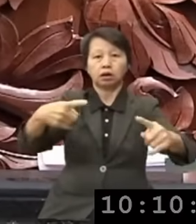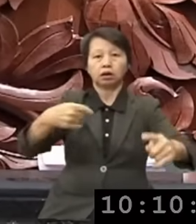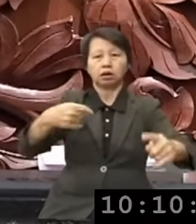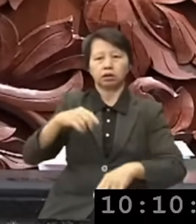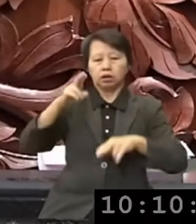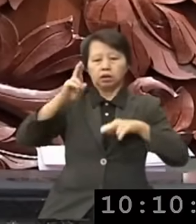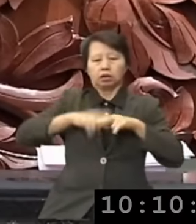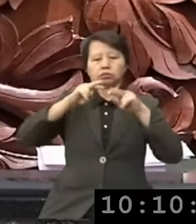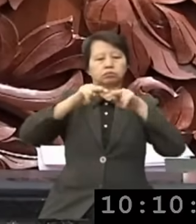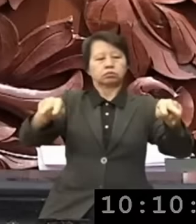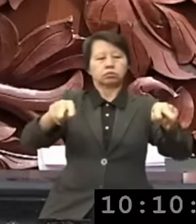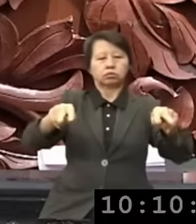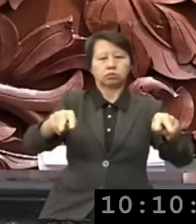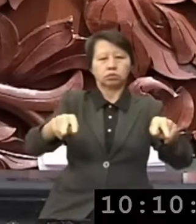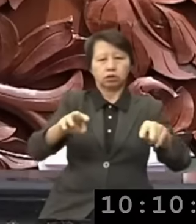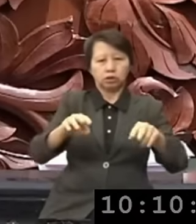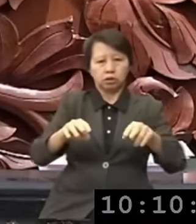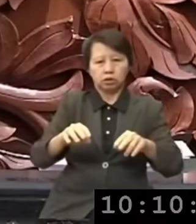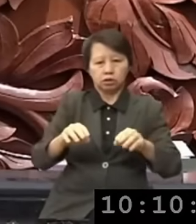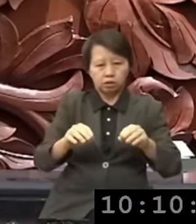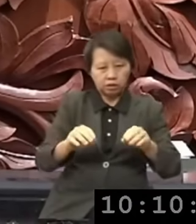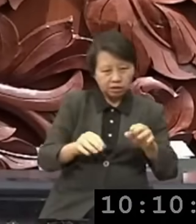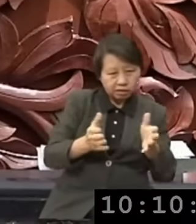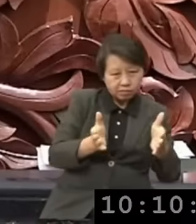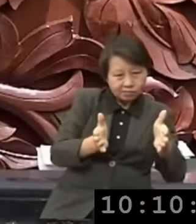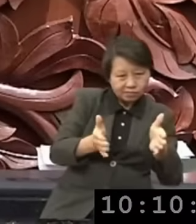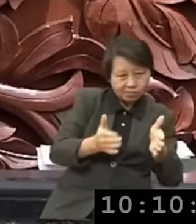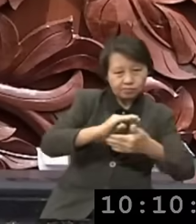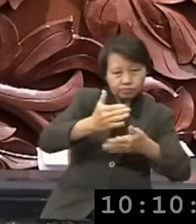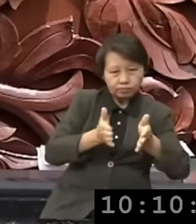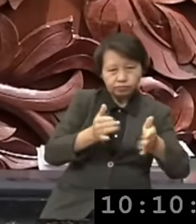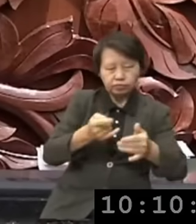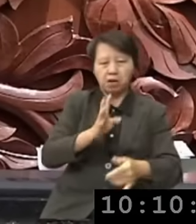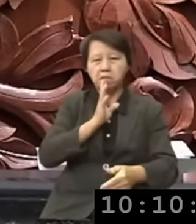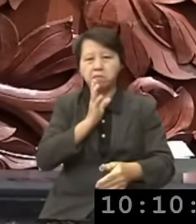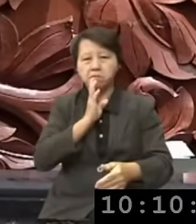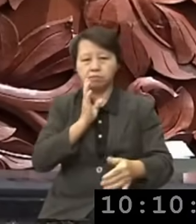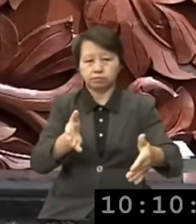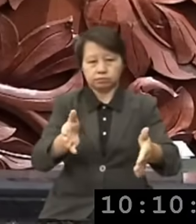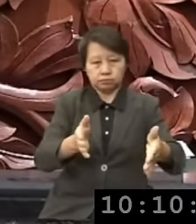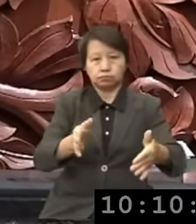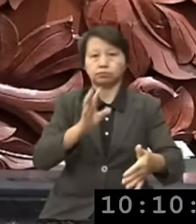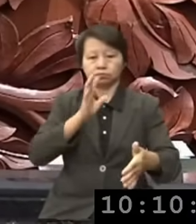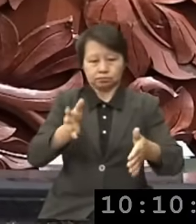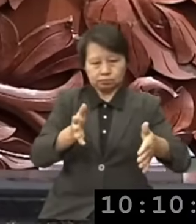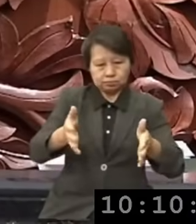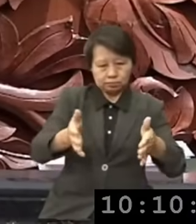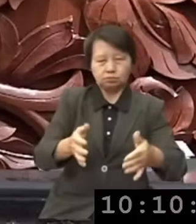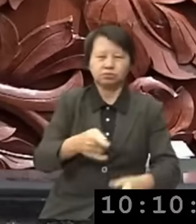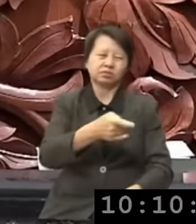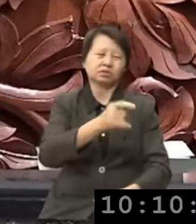du atas saya nampak dia akan adjust setengah jam adjust yang tu the moment speak dia akan cakap jadi dia tidak